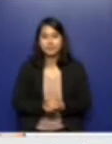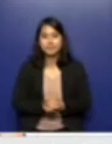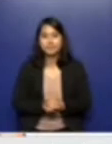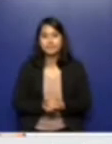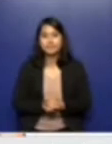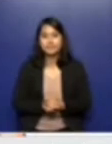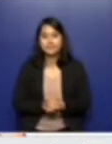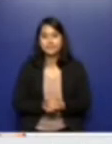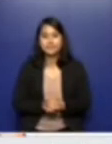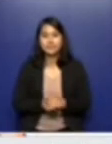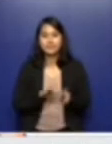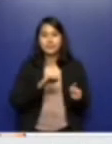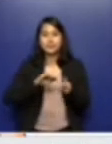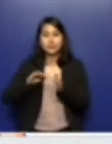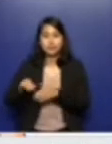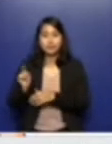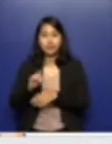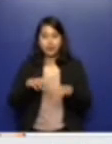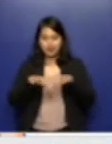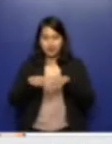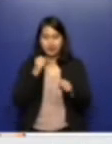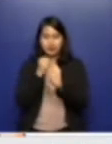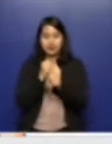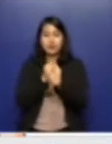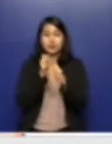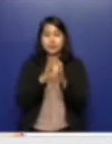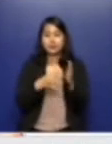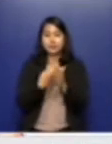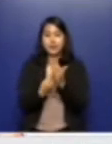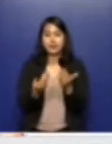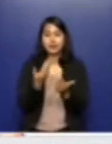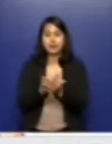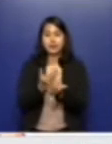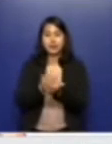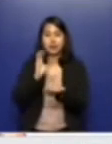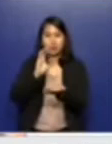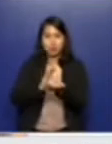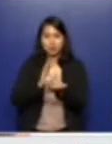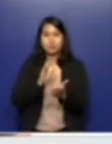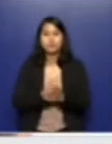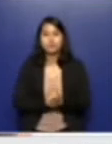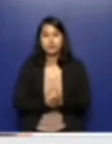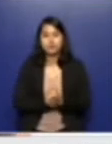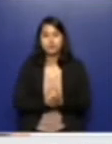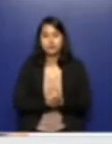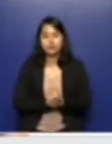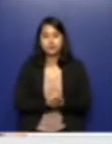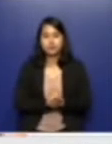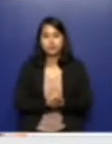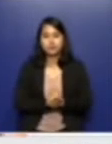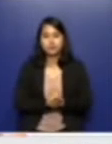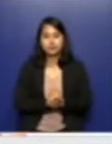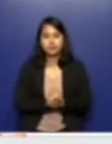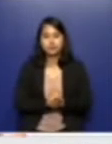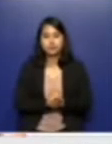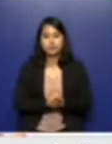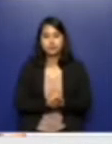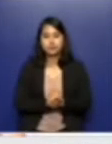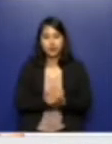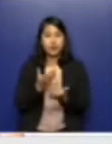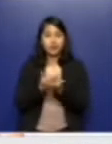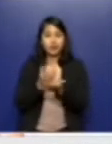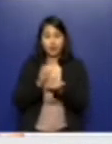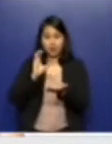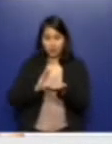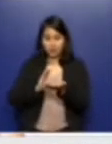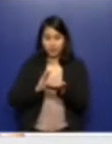นอกจากนี้นะฮะในการจัดทำงบประมาณของรัฐบาลเนี่ยนะฮะนอกจากจะมีตั้งเป็นงบรายจ่ายแ